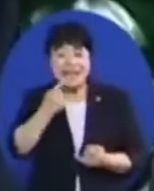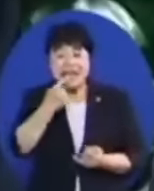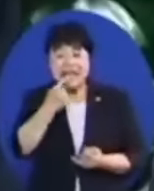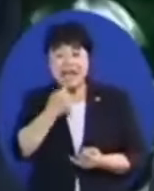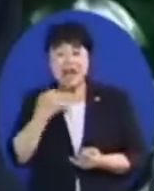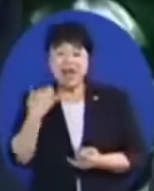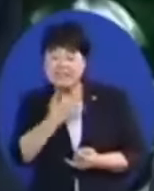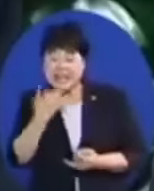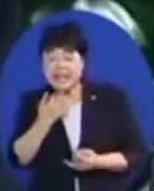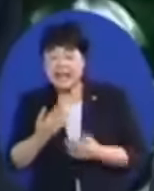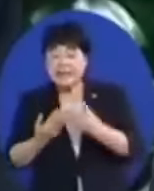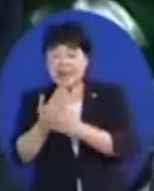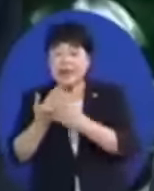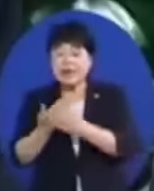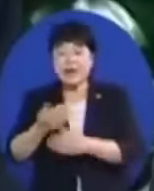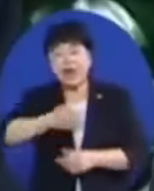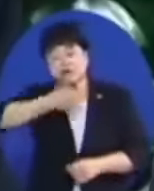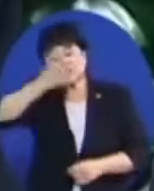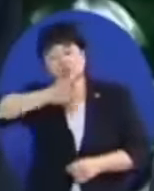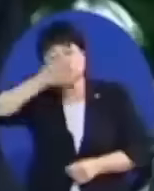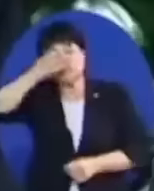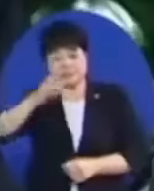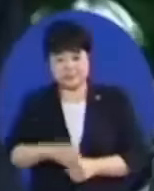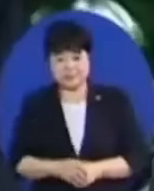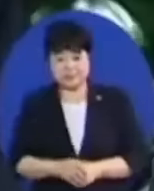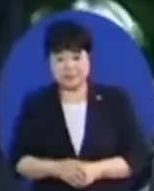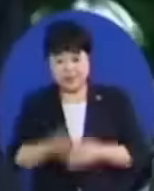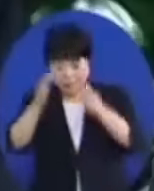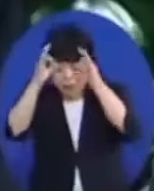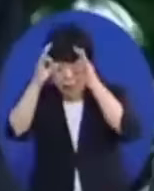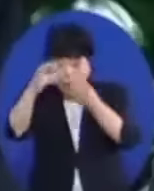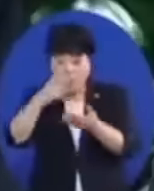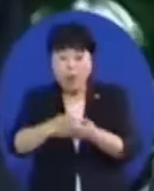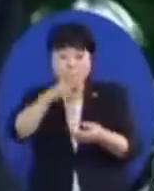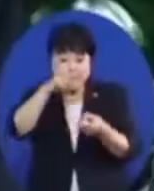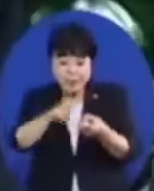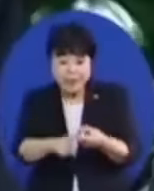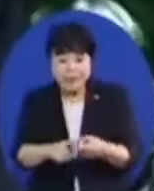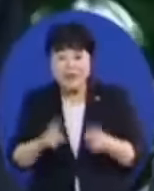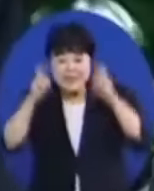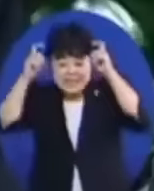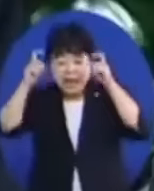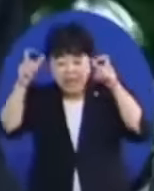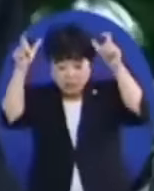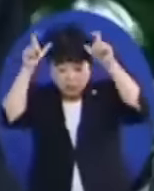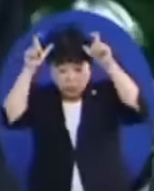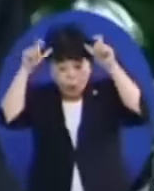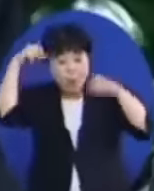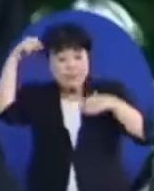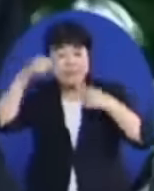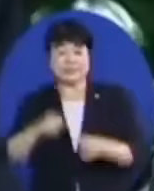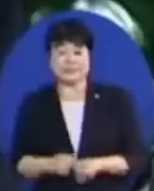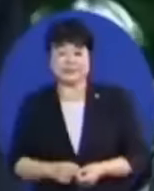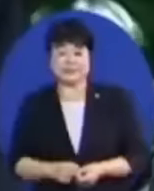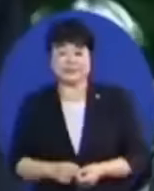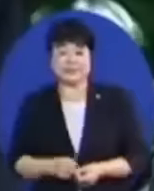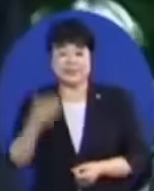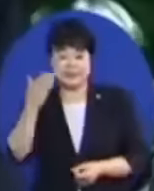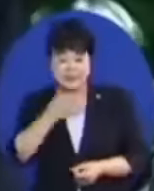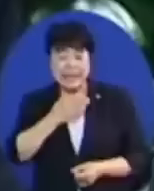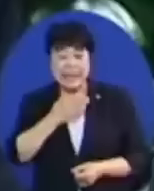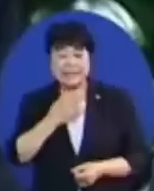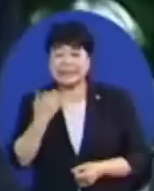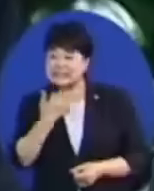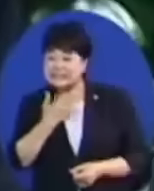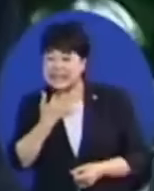마음에 꿈을 그렸습니다. 그 바라봄의 법칙을 따라서 그 양떼나 소떼나 짐승들 순수한 색깔의 짐승이